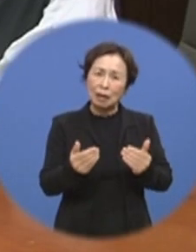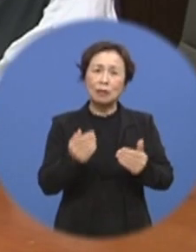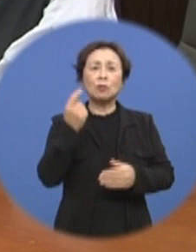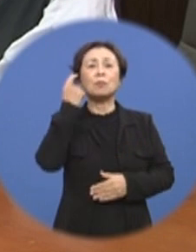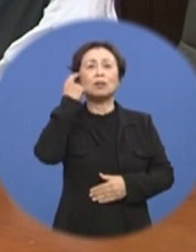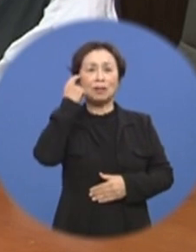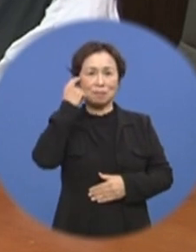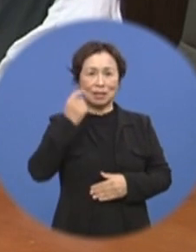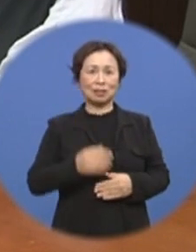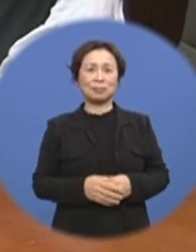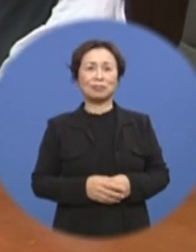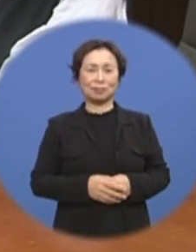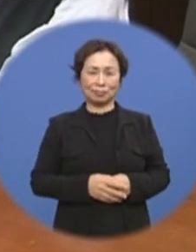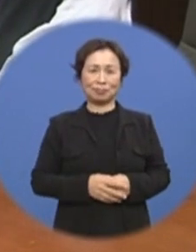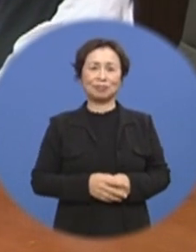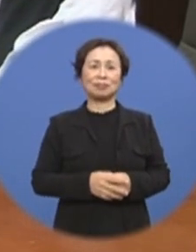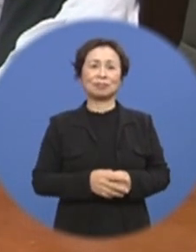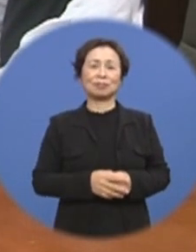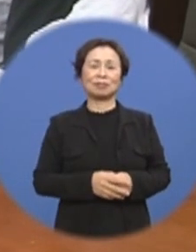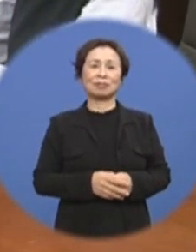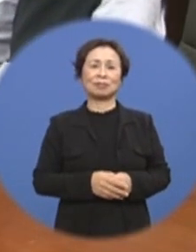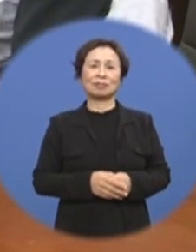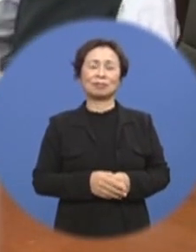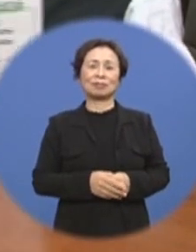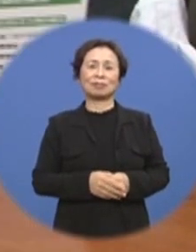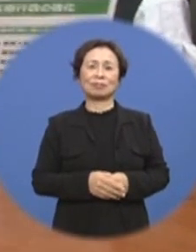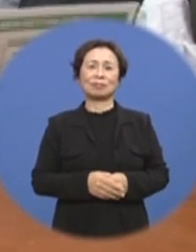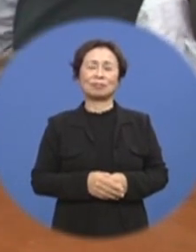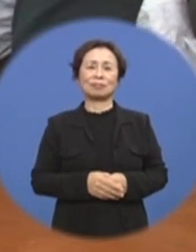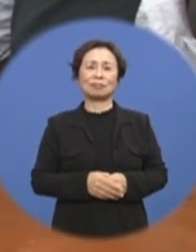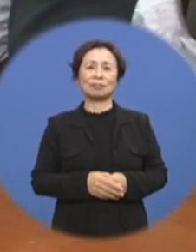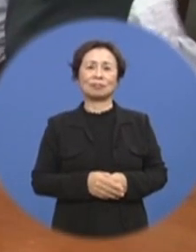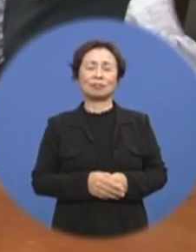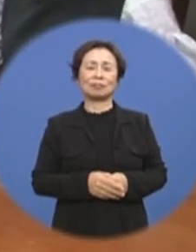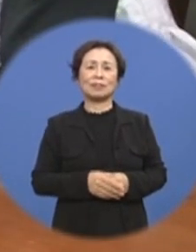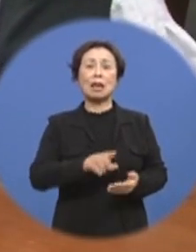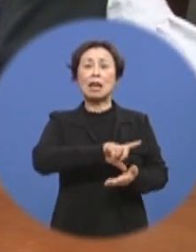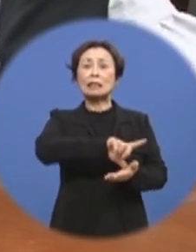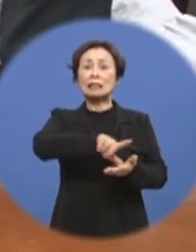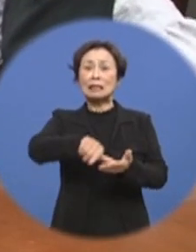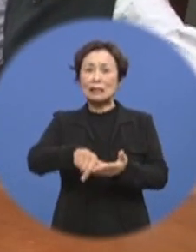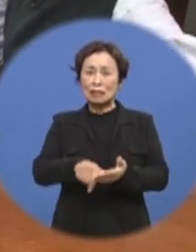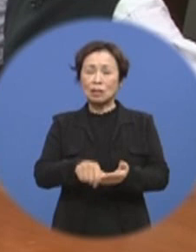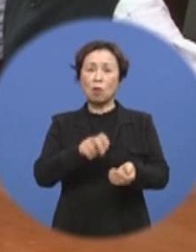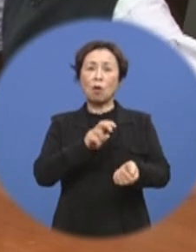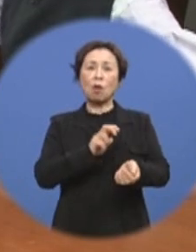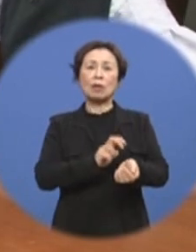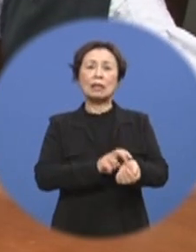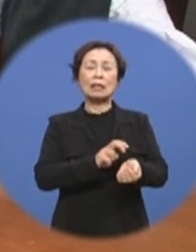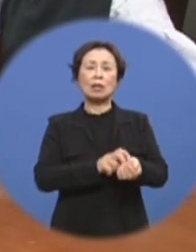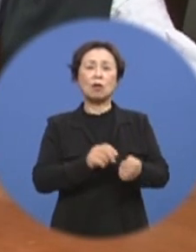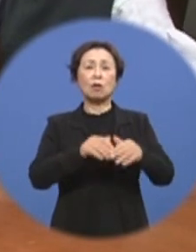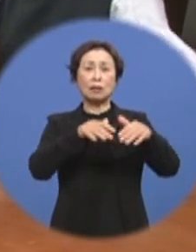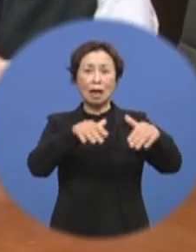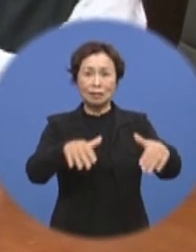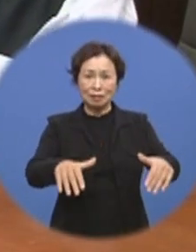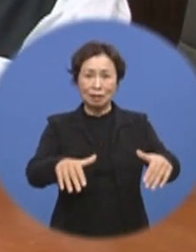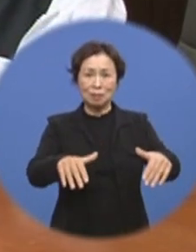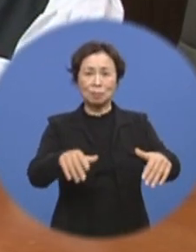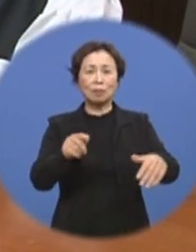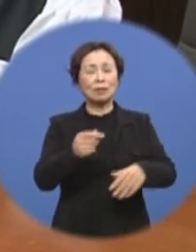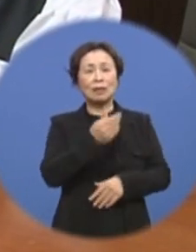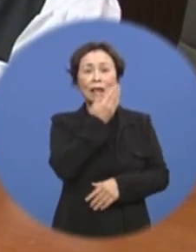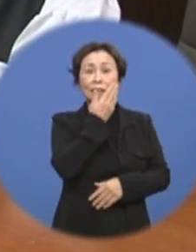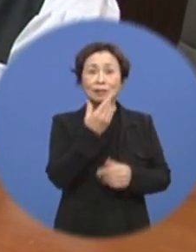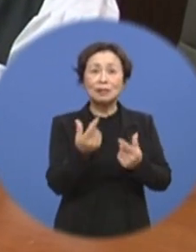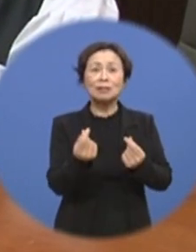思いますねはいはいっそしてその地域の医療体制なんですけど者も大事ですよねそうですね